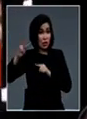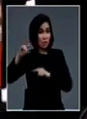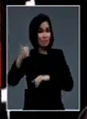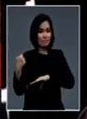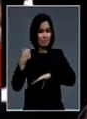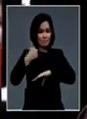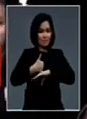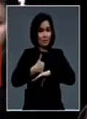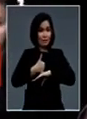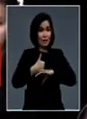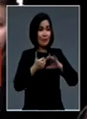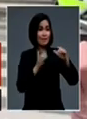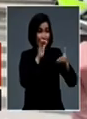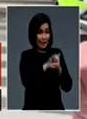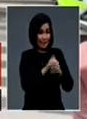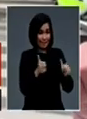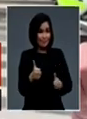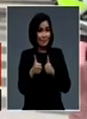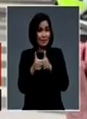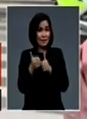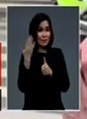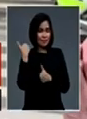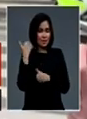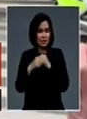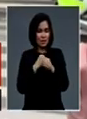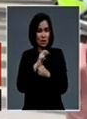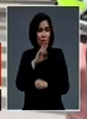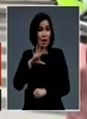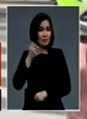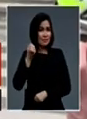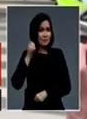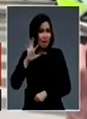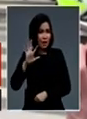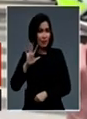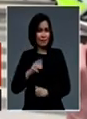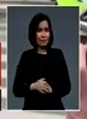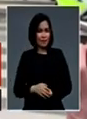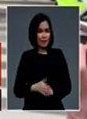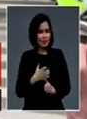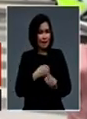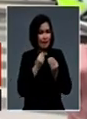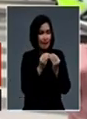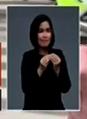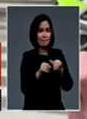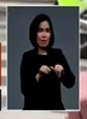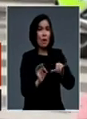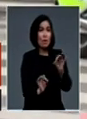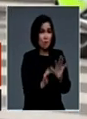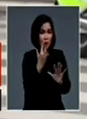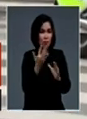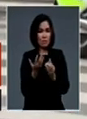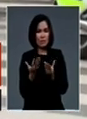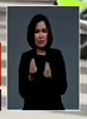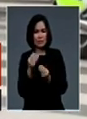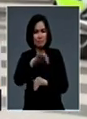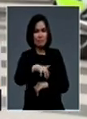เมื่อปี2515ขณะที่พระองค์ทรงมีพระประสงค์ให้ทำการถวายพระเพลิงพระศพแทนการฝังนะครับส่วนชาวเดนมาร์กจำนวนห